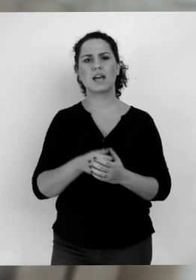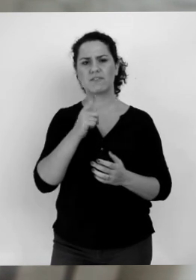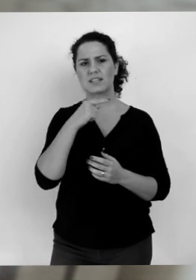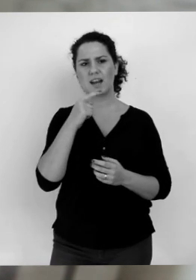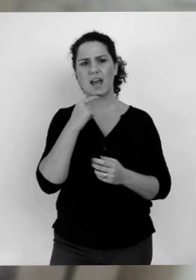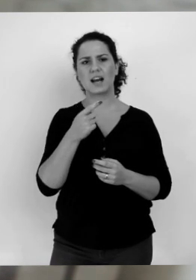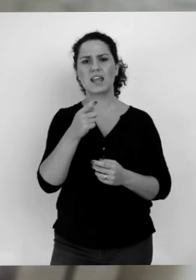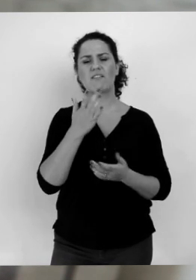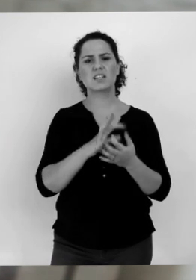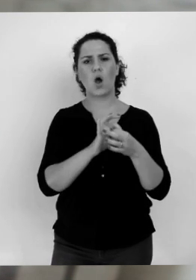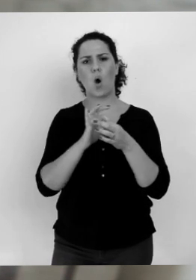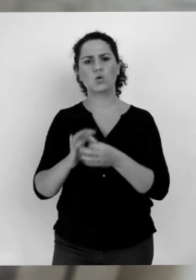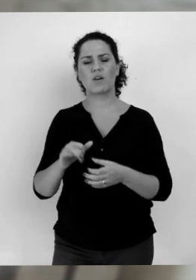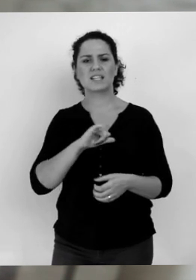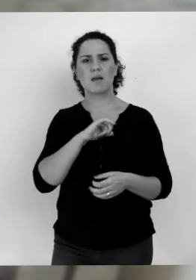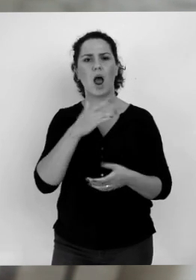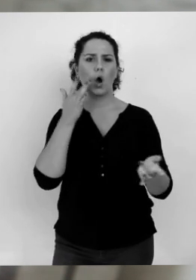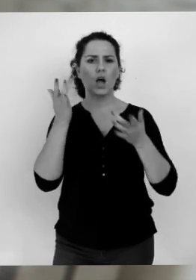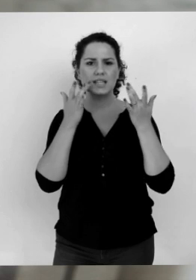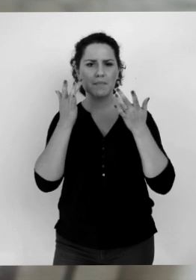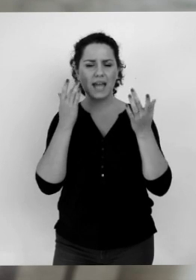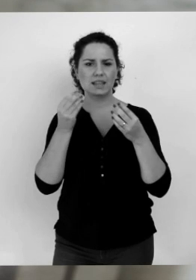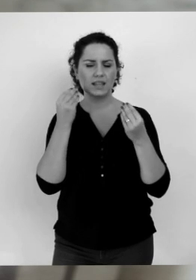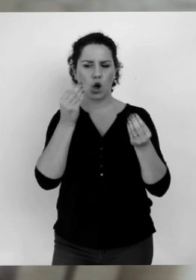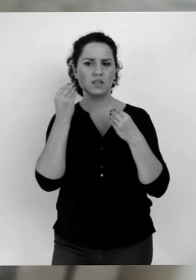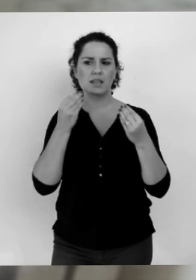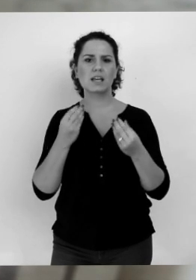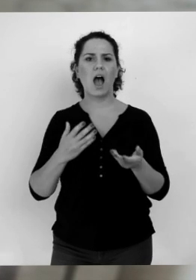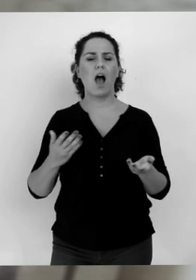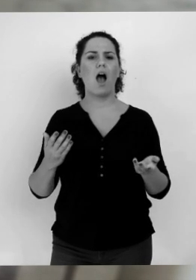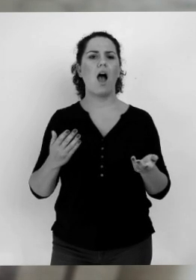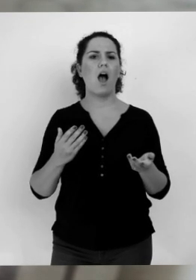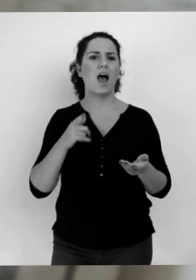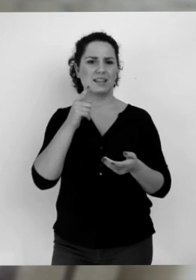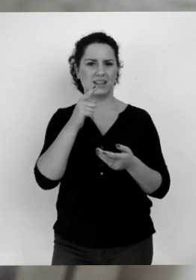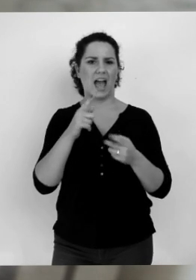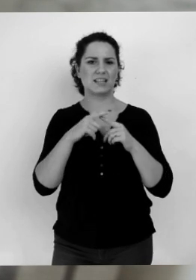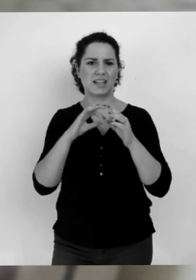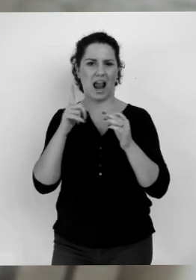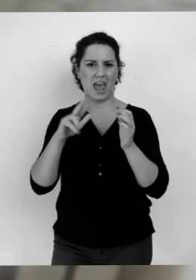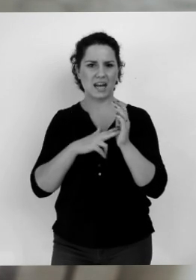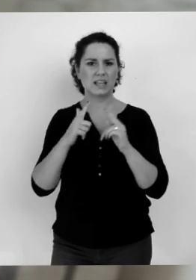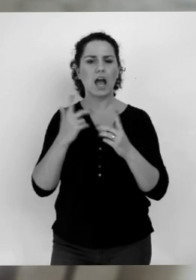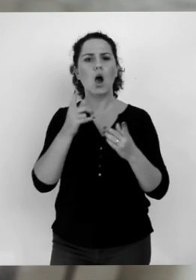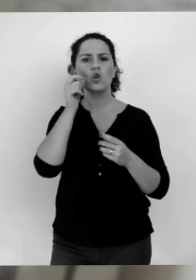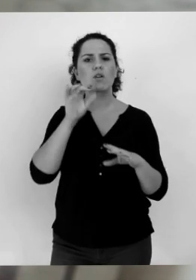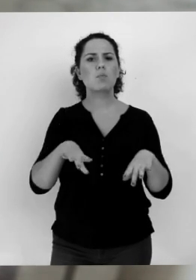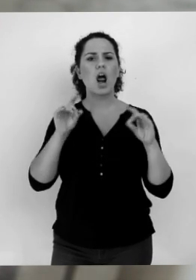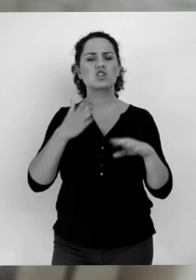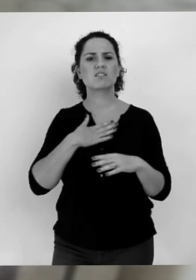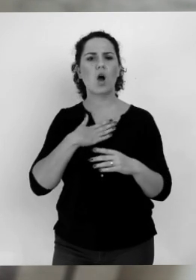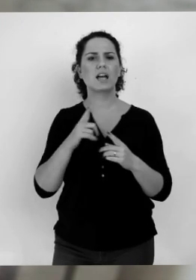rekli ste da vas je uvijek zanimala kozmetika i tako dalje, ali kako, znači to je vaš talent, ali kako čovjek pronađe